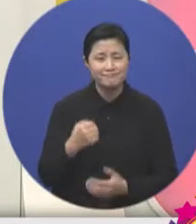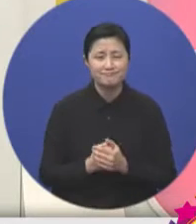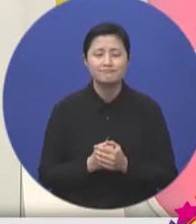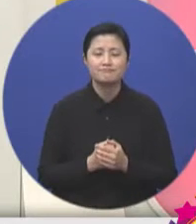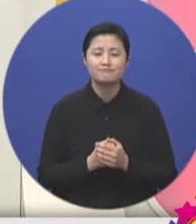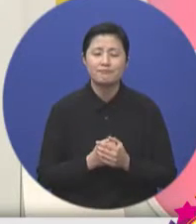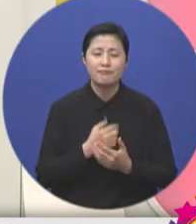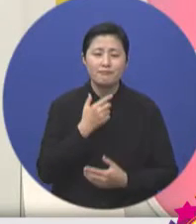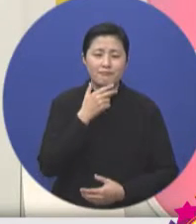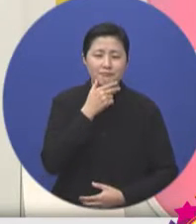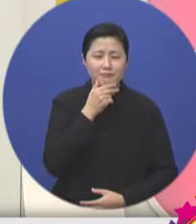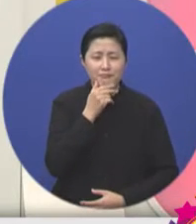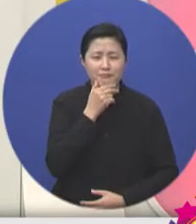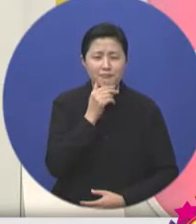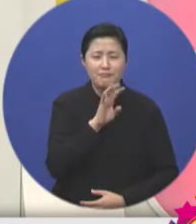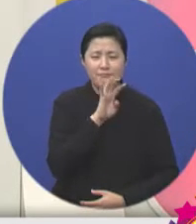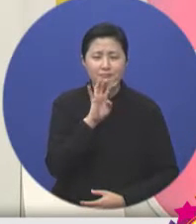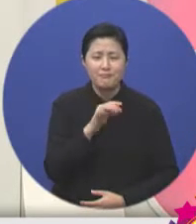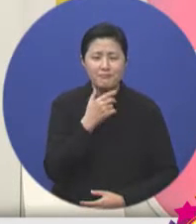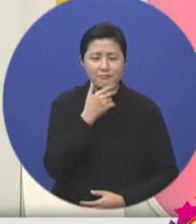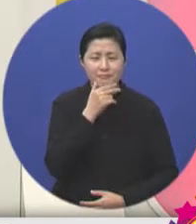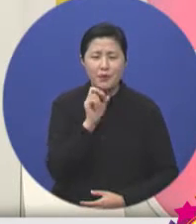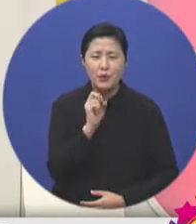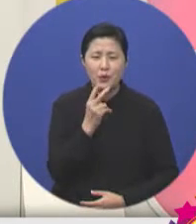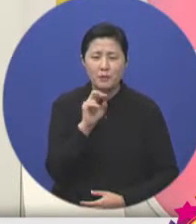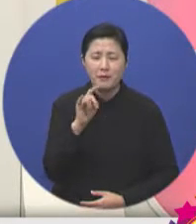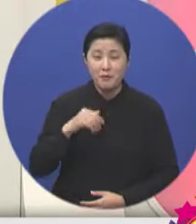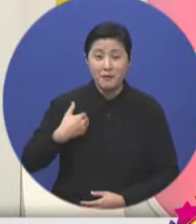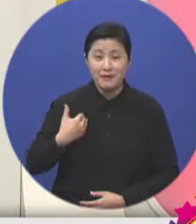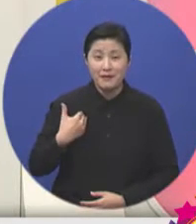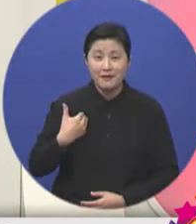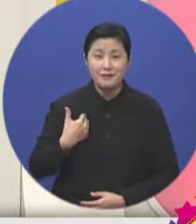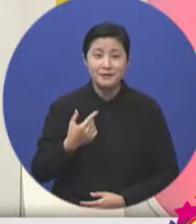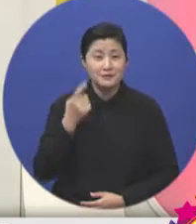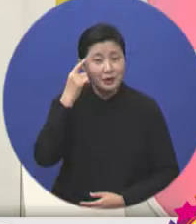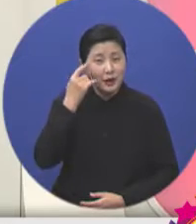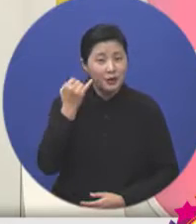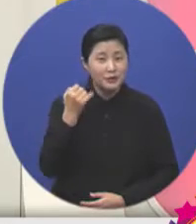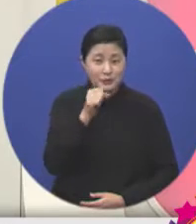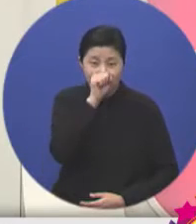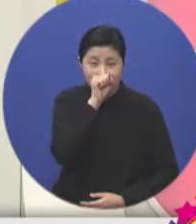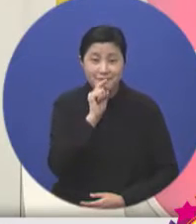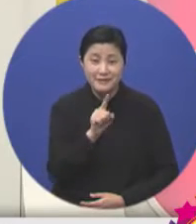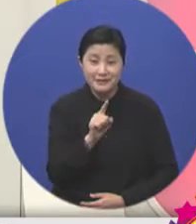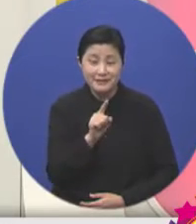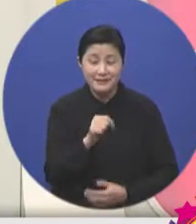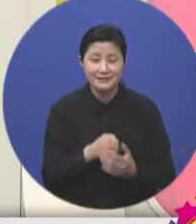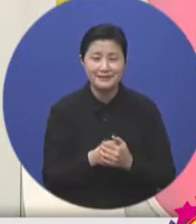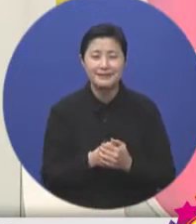요망지다. 요망지다. 모르는 거 아니에요? IQ가 좋다, 뭐 이런 뜻. IQ가 좋다?